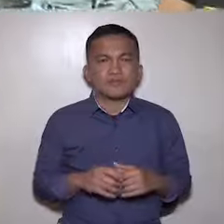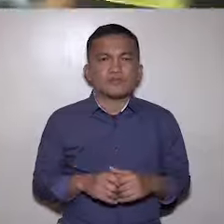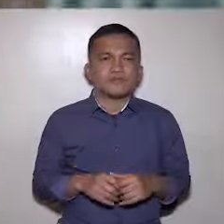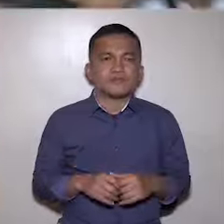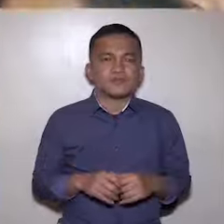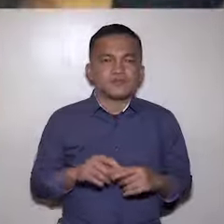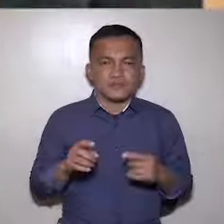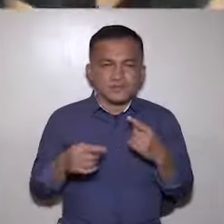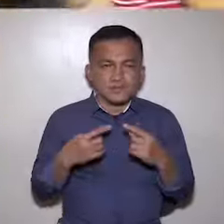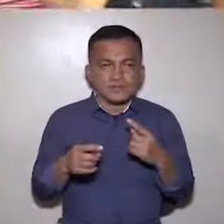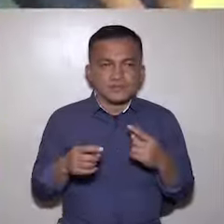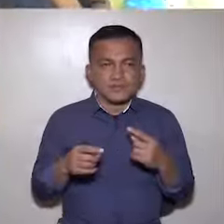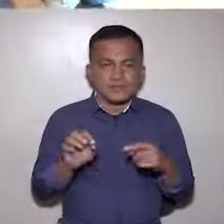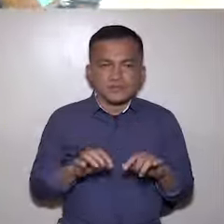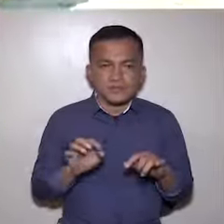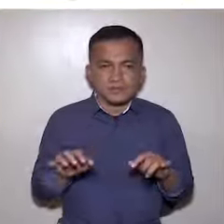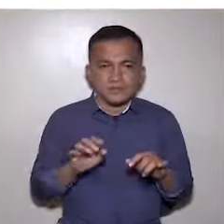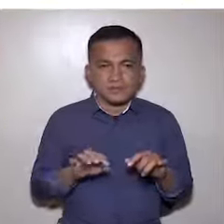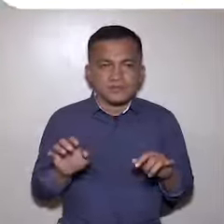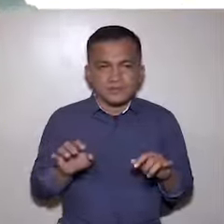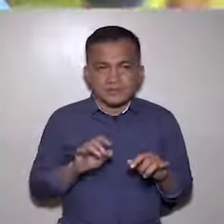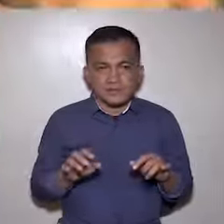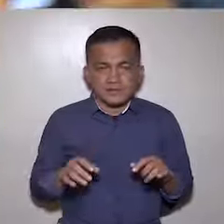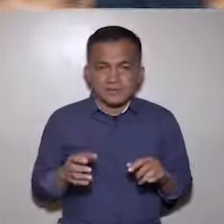Opo. Yun. Ayun, halika dito.